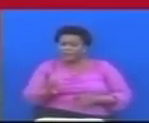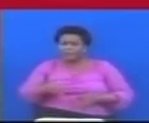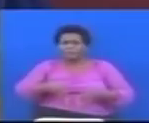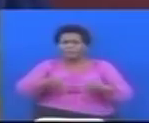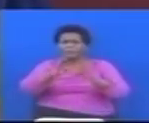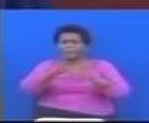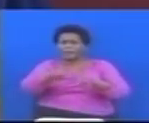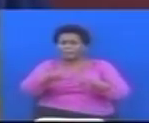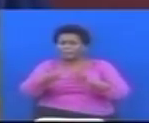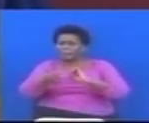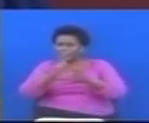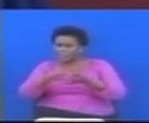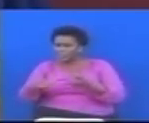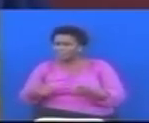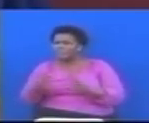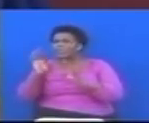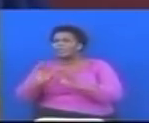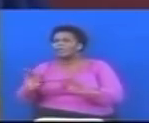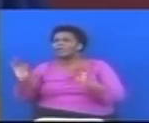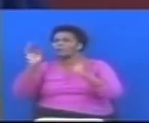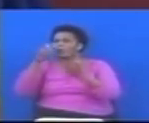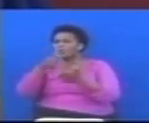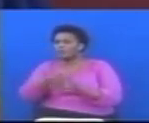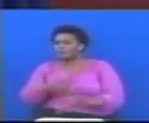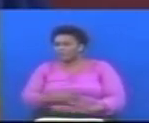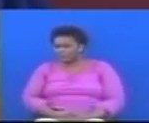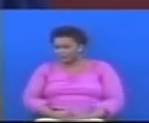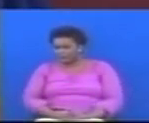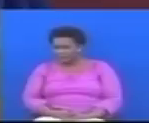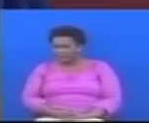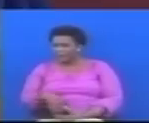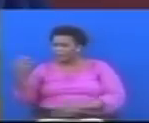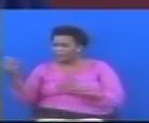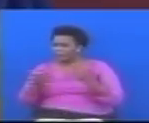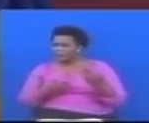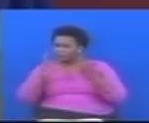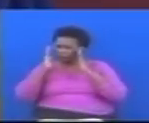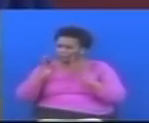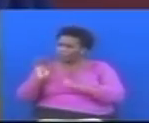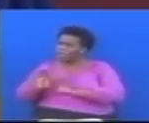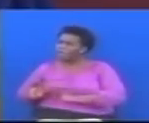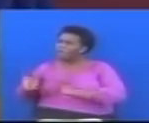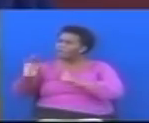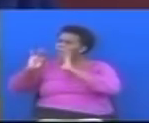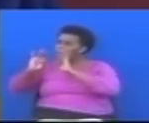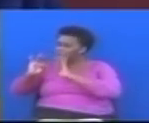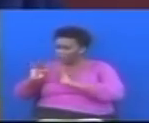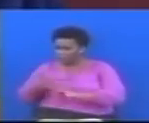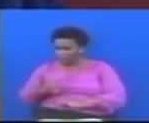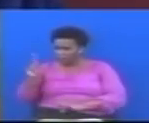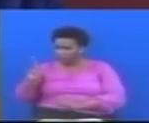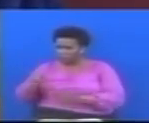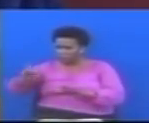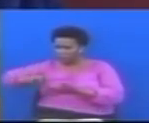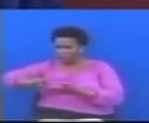sana. Mheshimiwa Neema Mgaya, swali la nyongeza. Asante Mheshimiwa Naibu